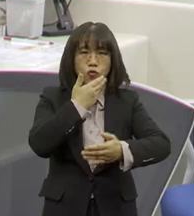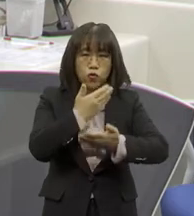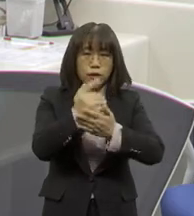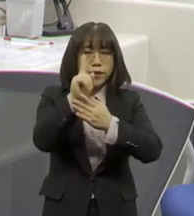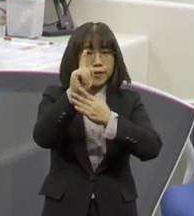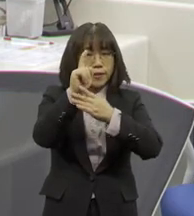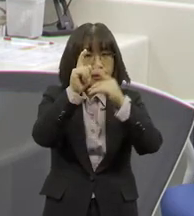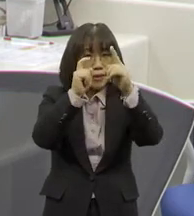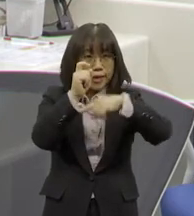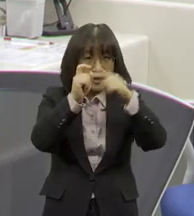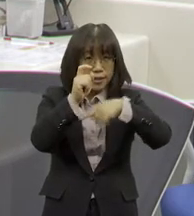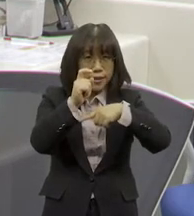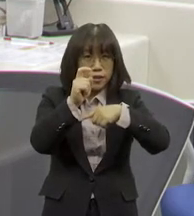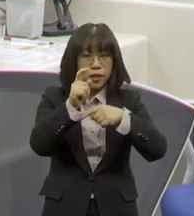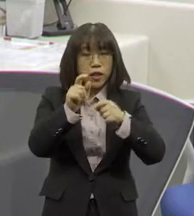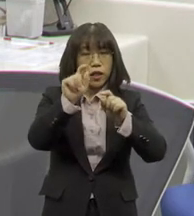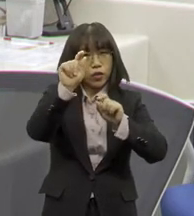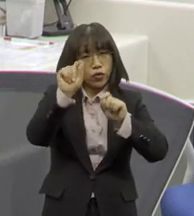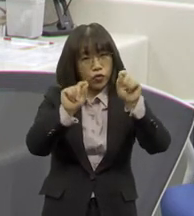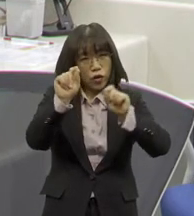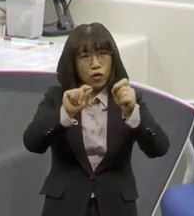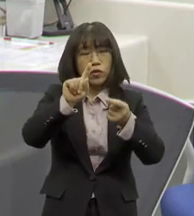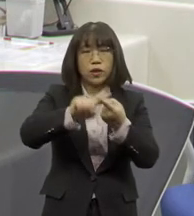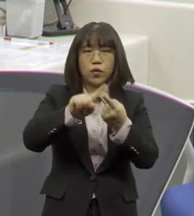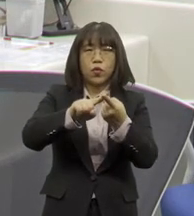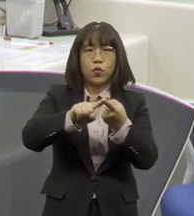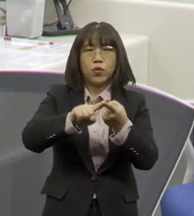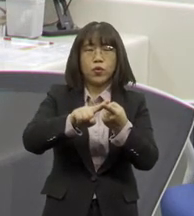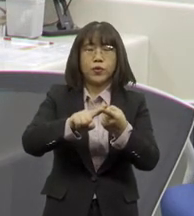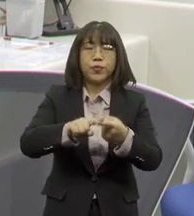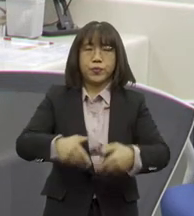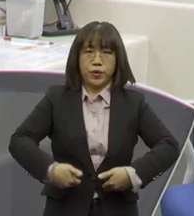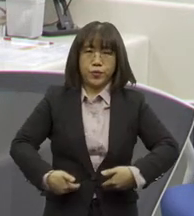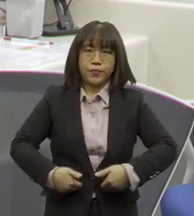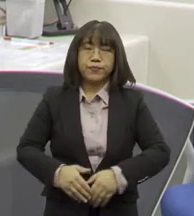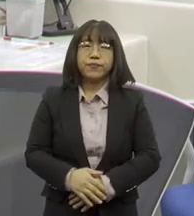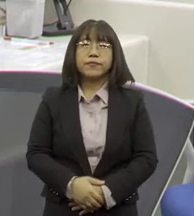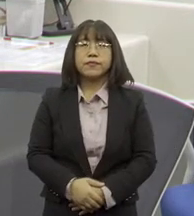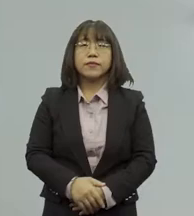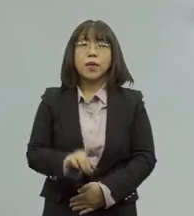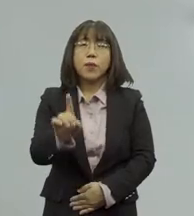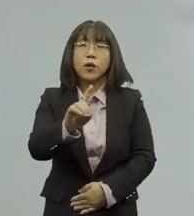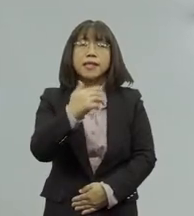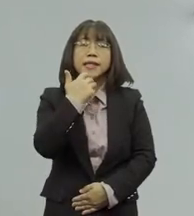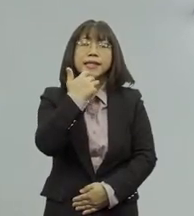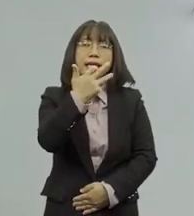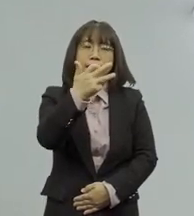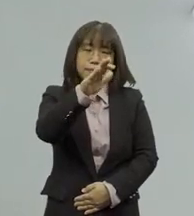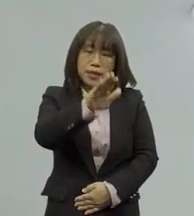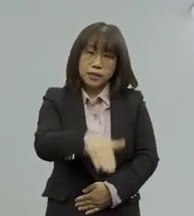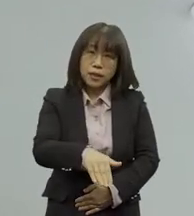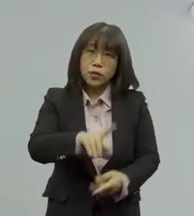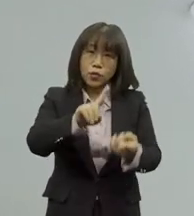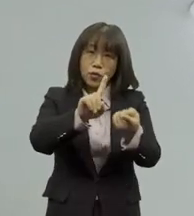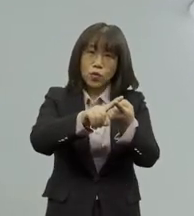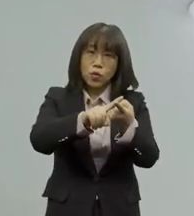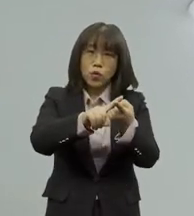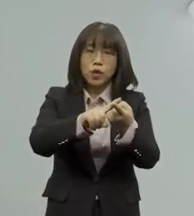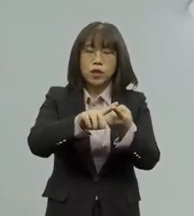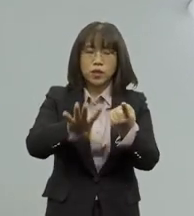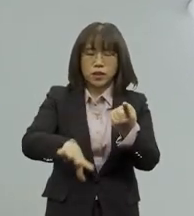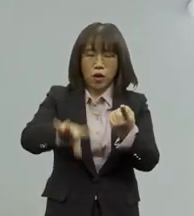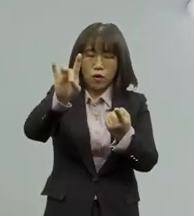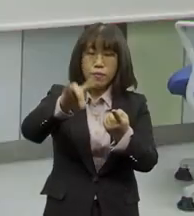여권 안내 홈페이지에서 여권용 사진 규정을 확인해 주시기 바랍니다. 단 만 18세